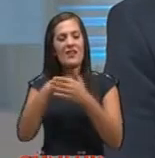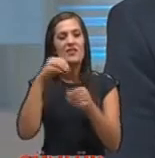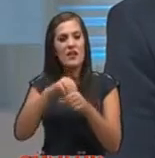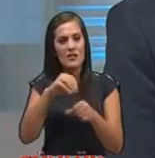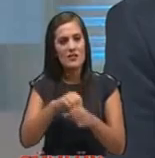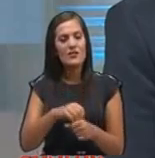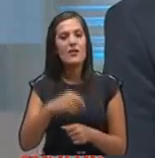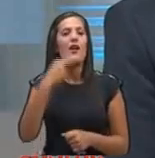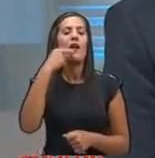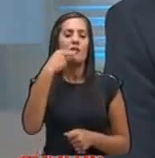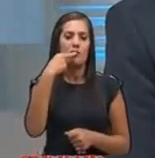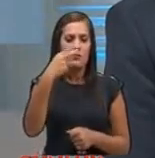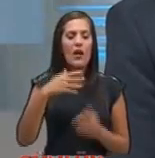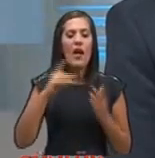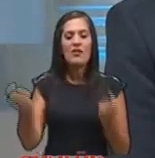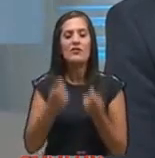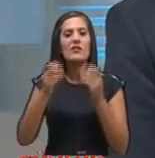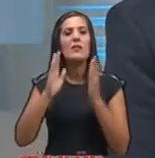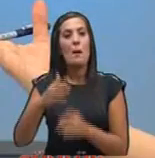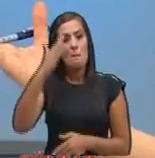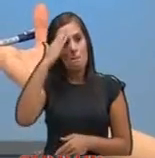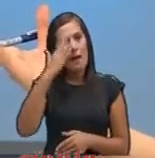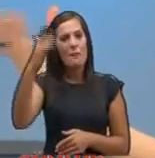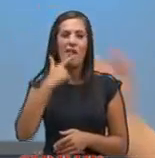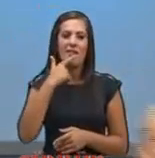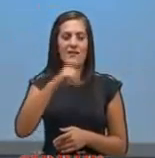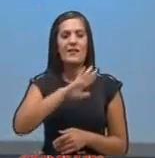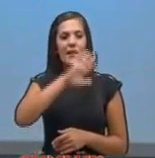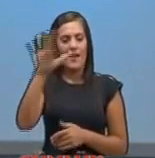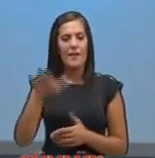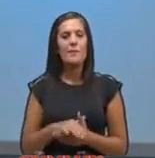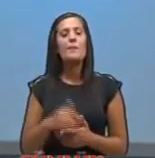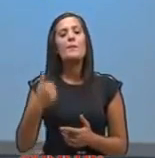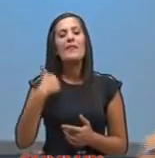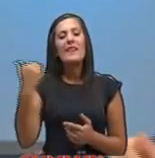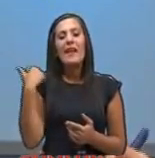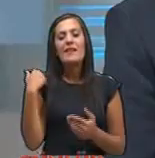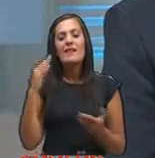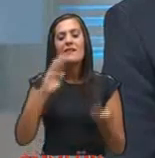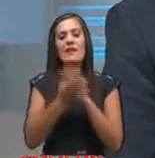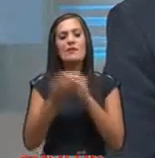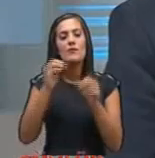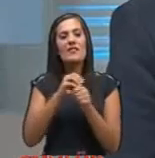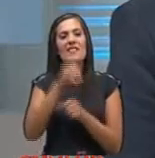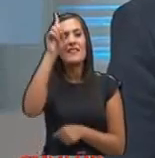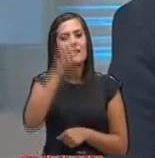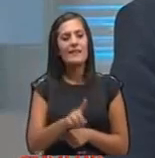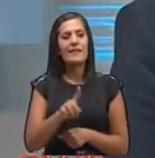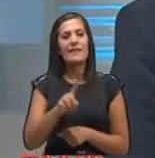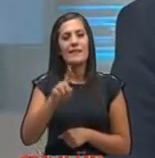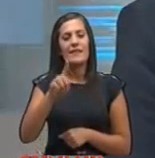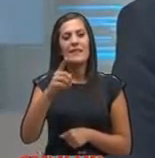Performans yapacaklar. Harika. Merhaba diyecekler. Merhaba izleyici. Diyeceğiz. Yani yeni sezonun ilk seyirciyle buluşma anı.